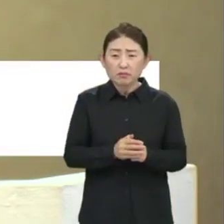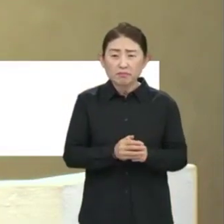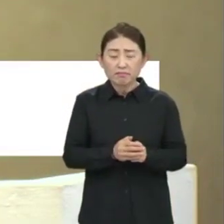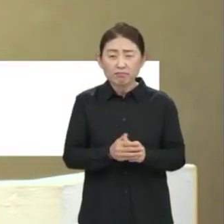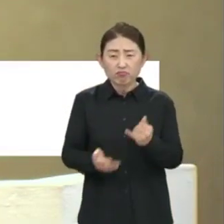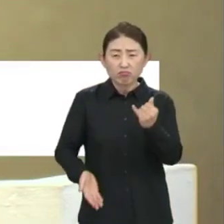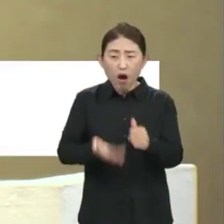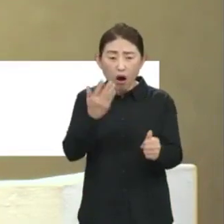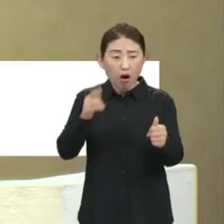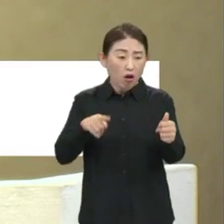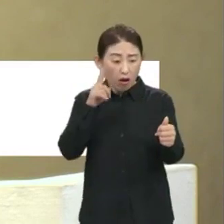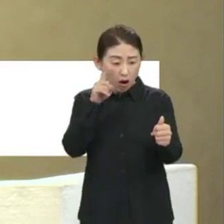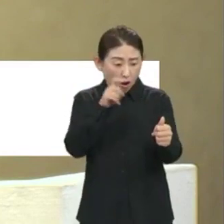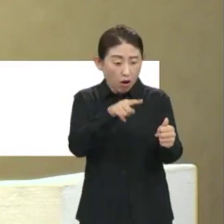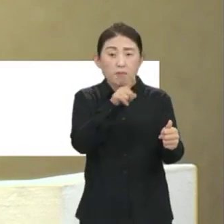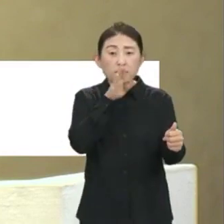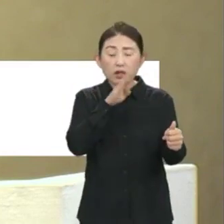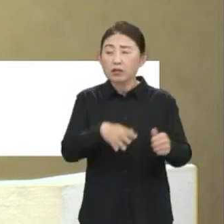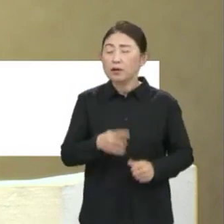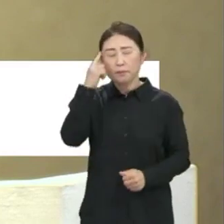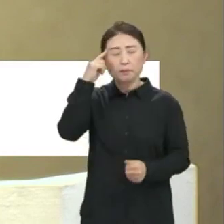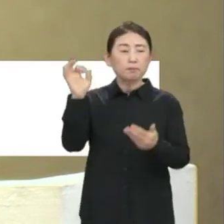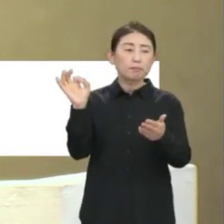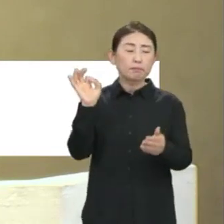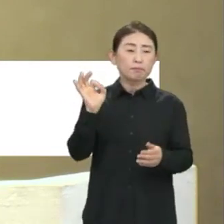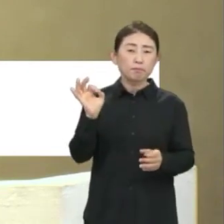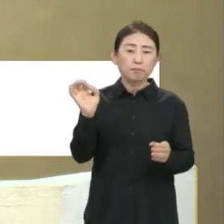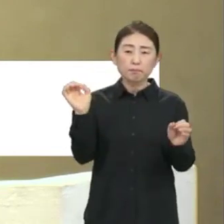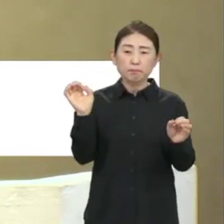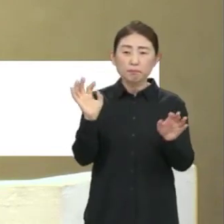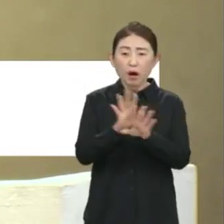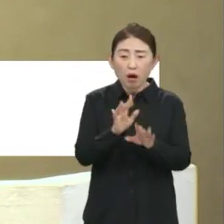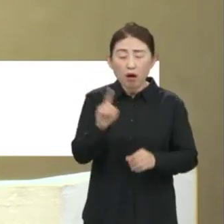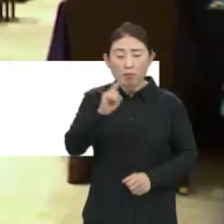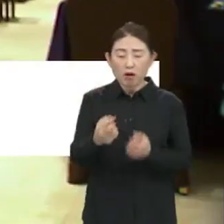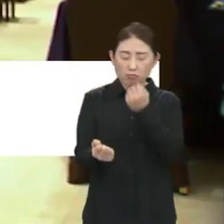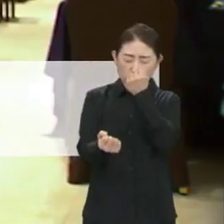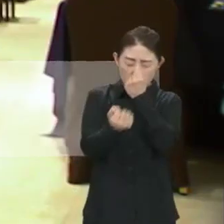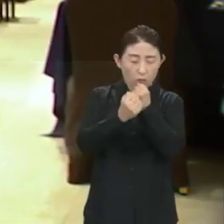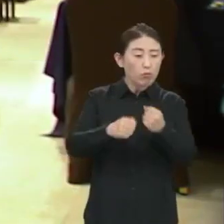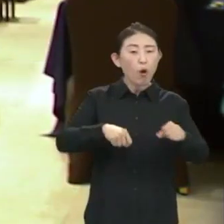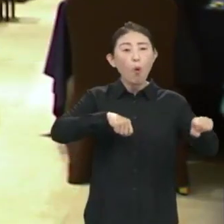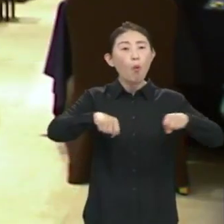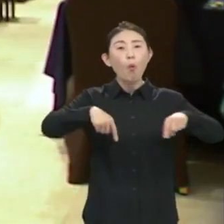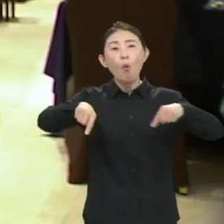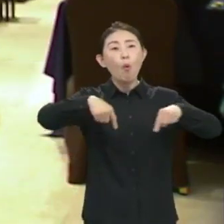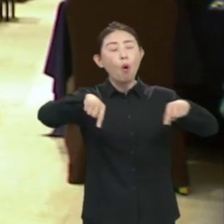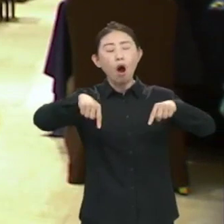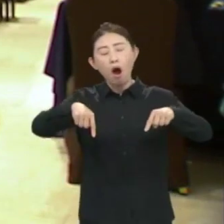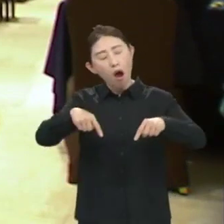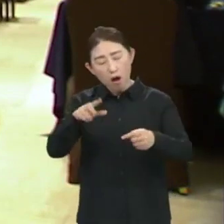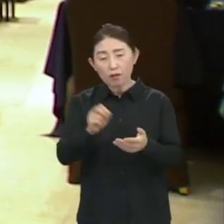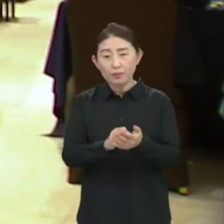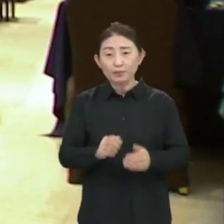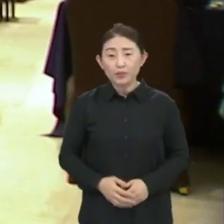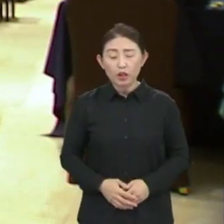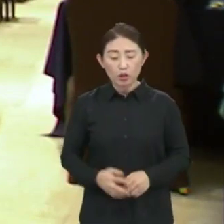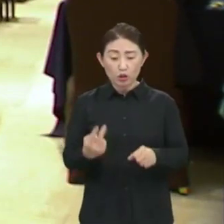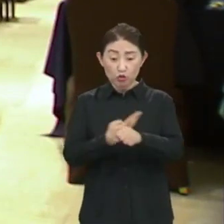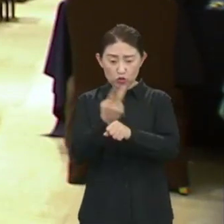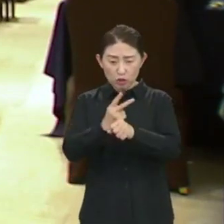아무 문제가 없는 것처럼 계속 의정활동을 하기 때문에 실은 그 자체가 계속 2차 피해로. 2시간가량 진행된 이번 토론회에서